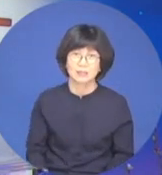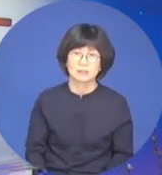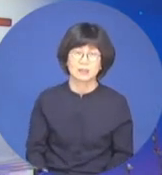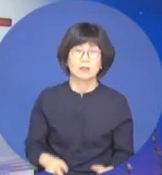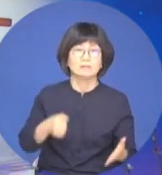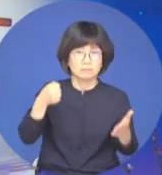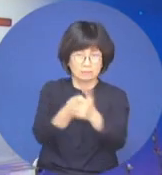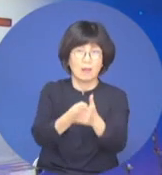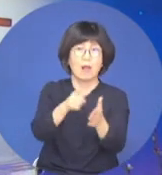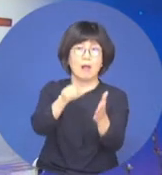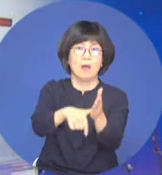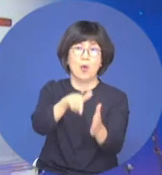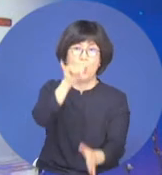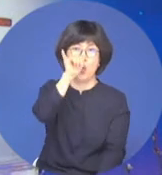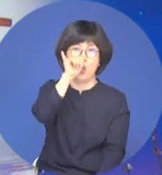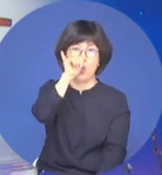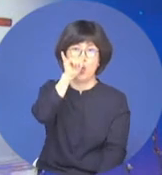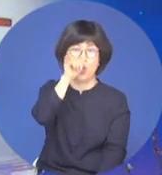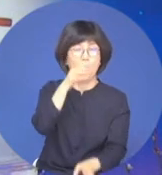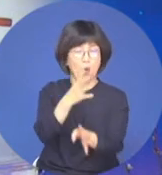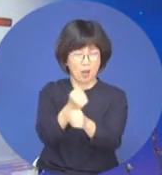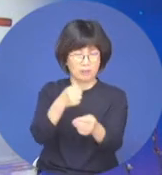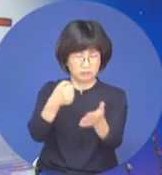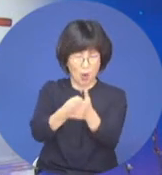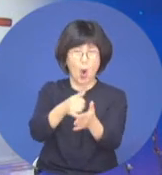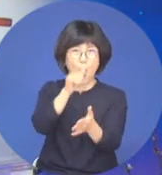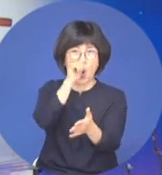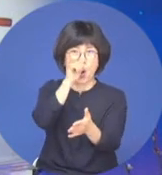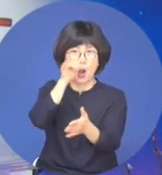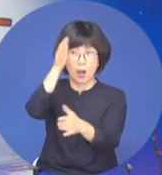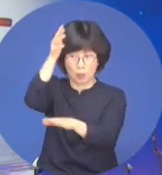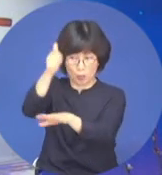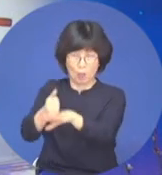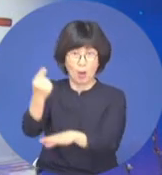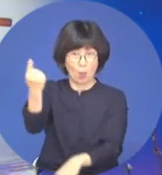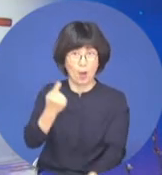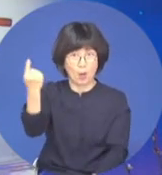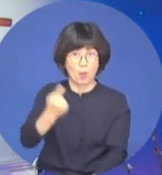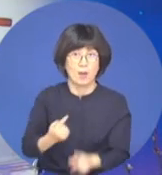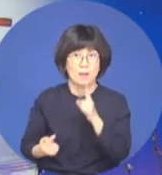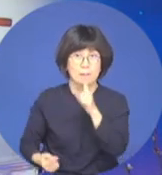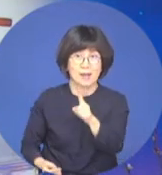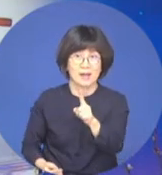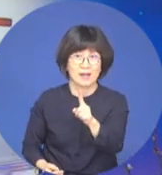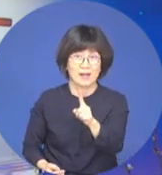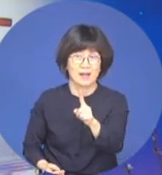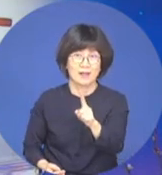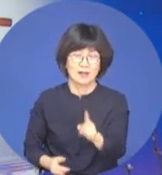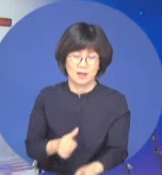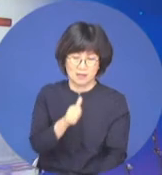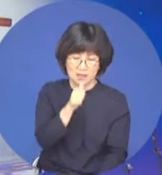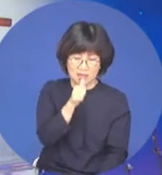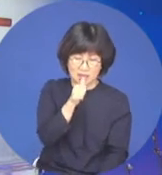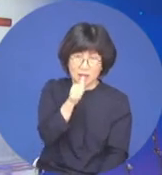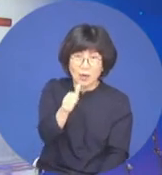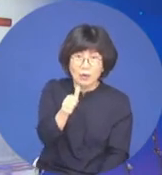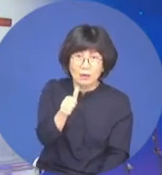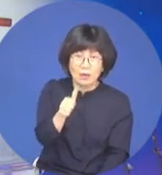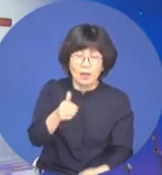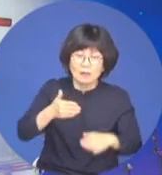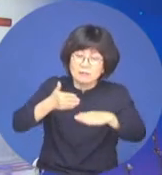있다 그랬어요. 결코 종말이 속히 오리라 이렇게 말씀하시면서 뭐라고 얘기합니까? 절대로